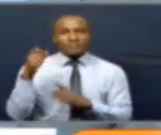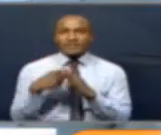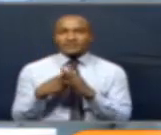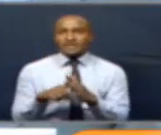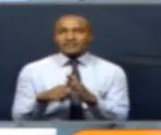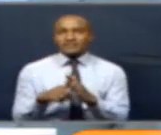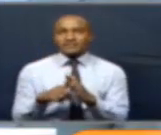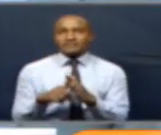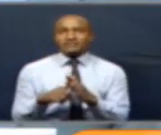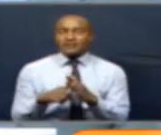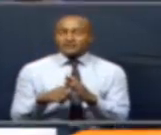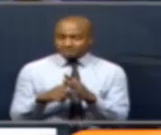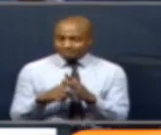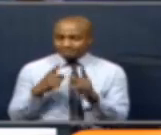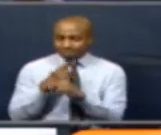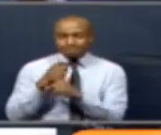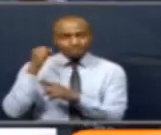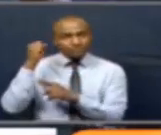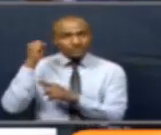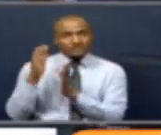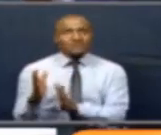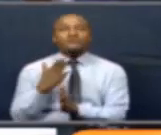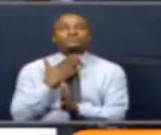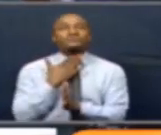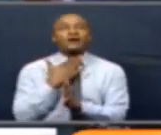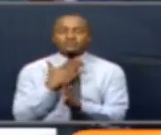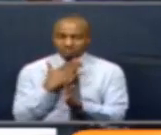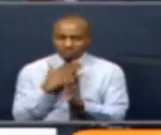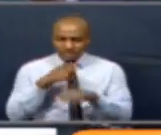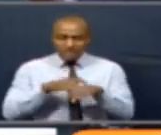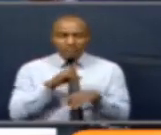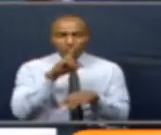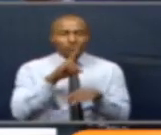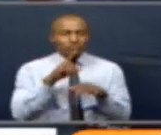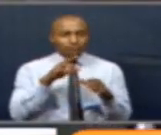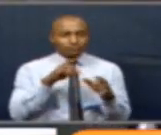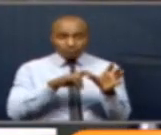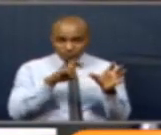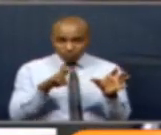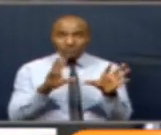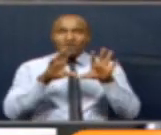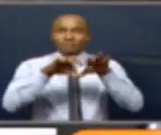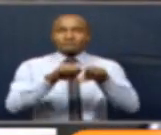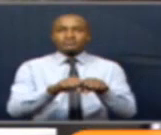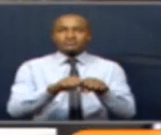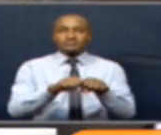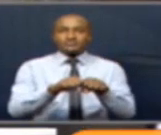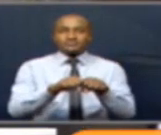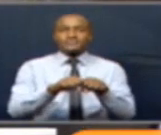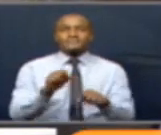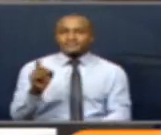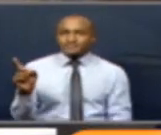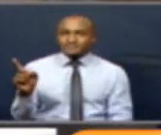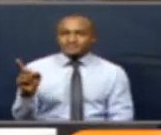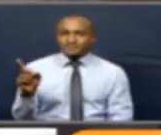tofauti wanaonekana kunoa makali katika kushiriki kinyang'anyiro cha kumrithi Rais Uhuru Kenyatta, huku macho yote yakiangazia bonde la Ufa ambayo ni ngome ya naibu wa Rais